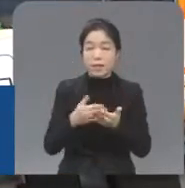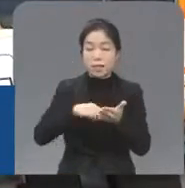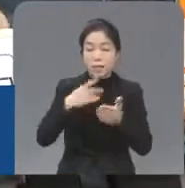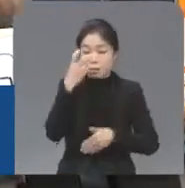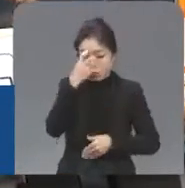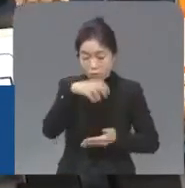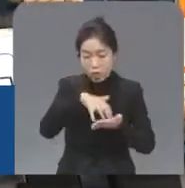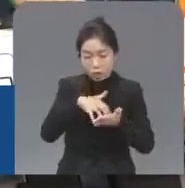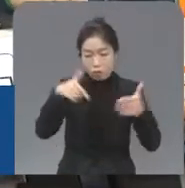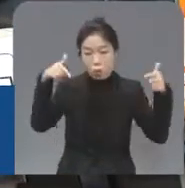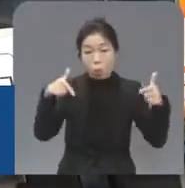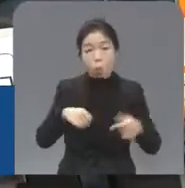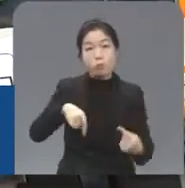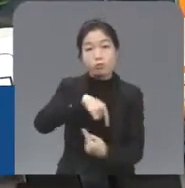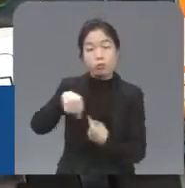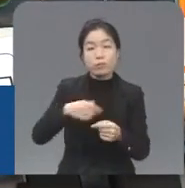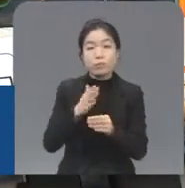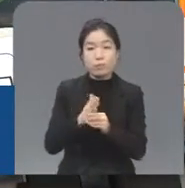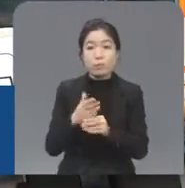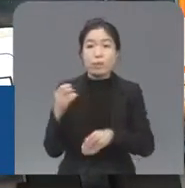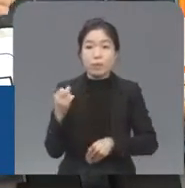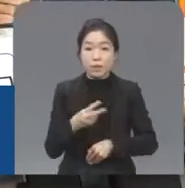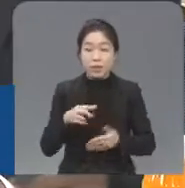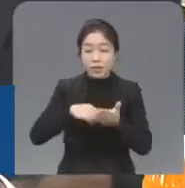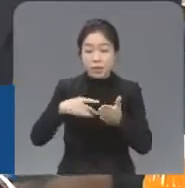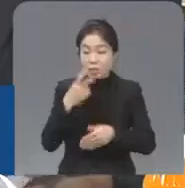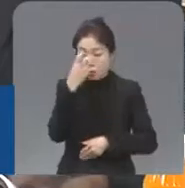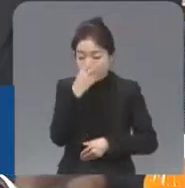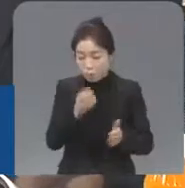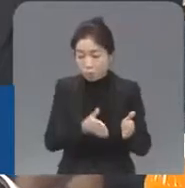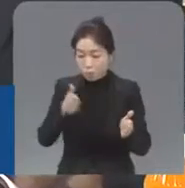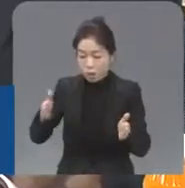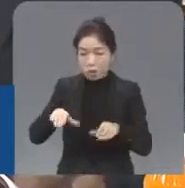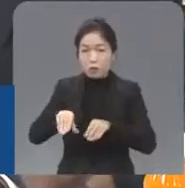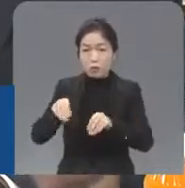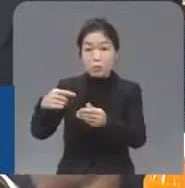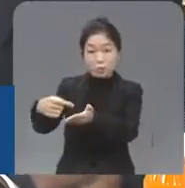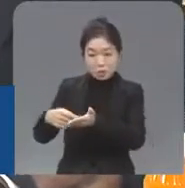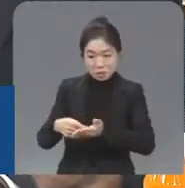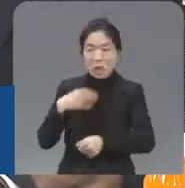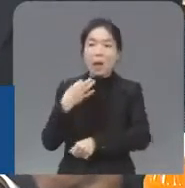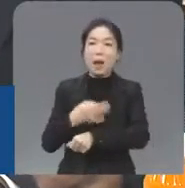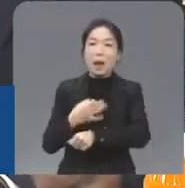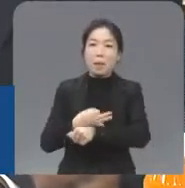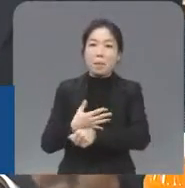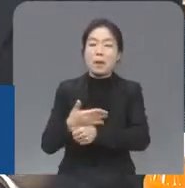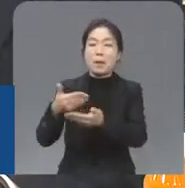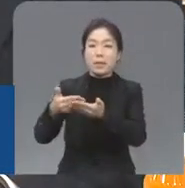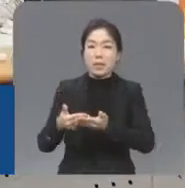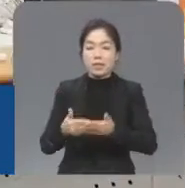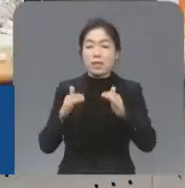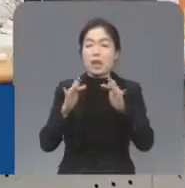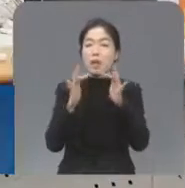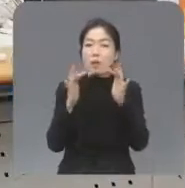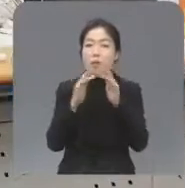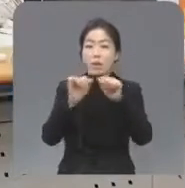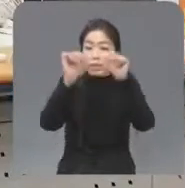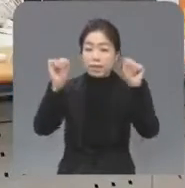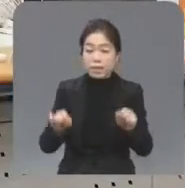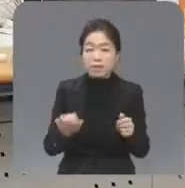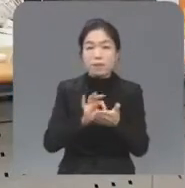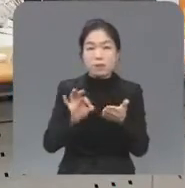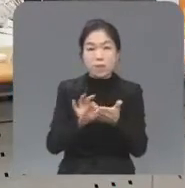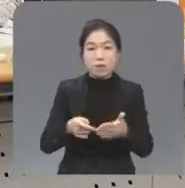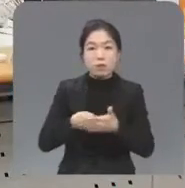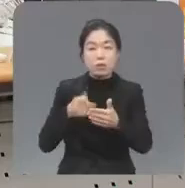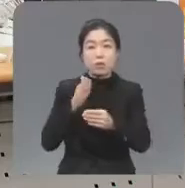건수를 대폭 축소 운영하고 있으며 세무조사 연기, 중지 신청 등을 간편하게 제출하는 온라인 시스템 도입을 추진하고